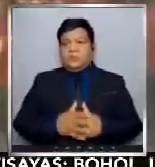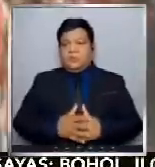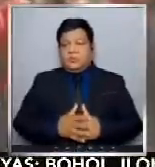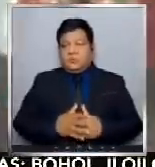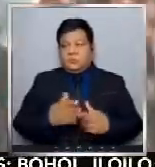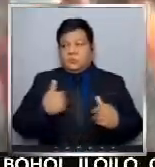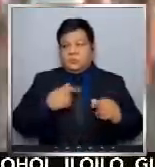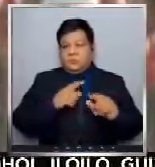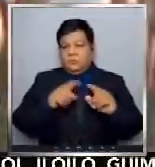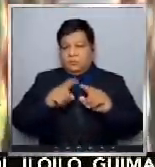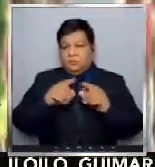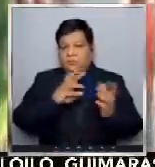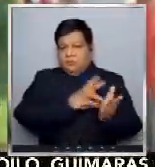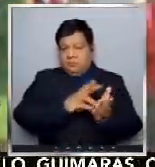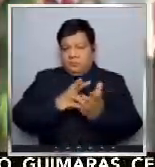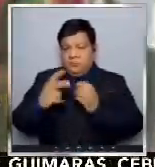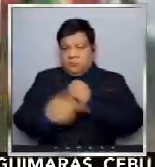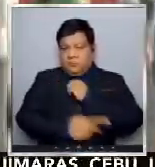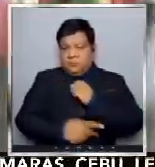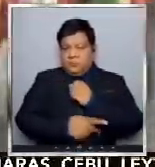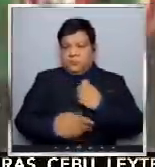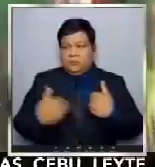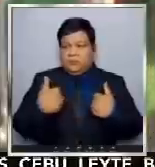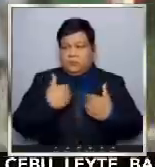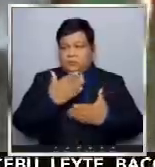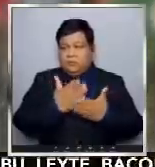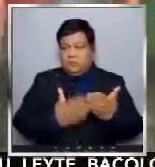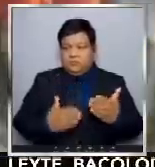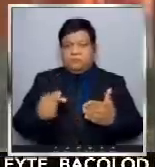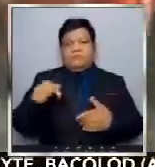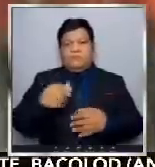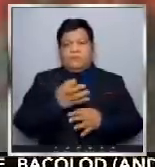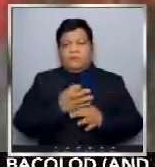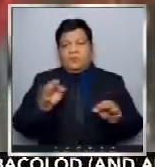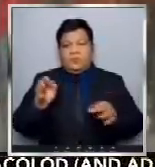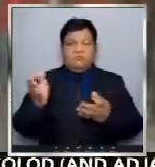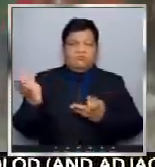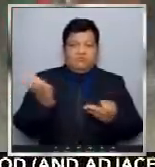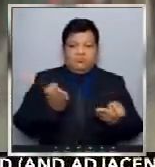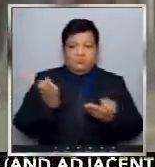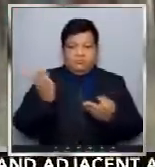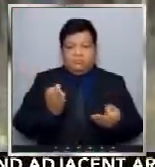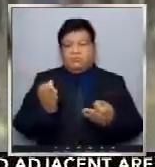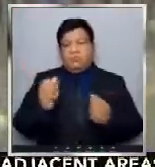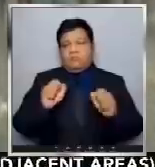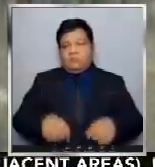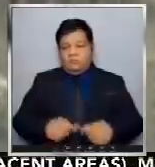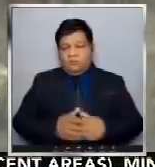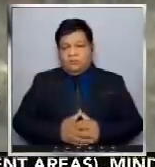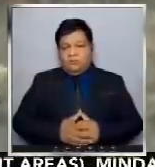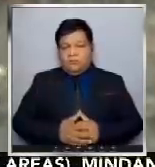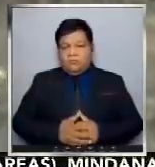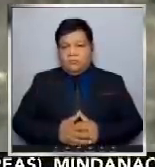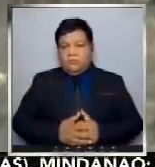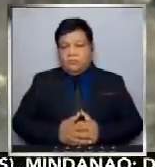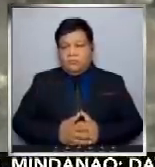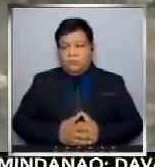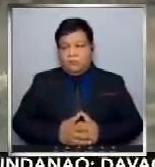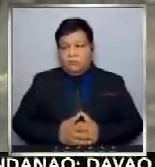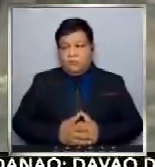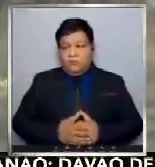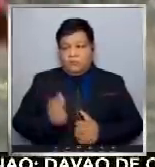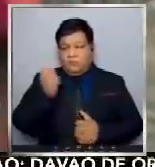pa lang ang umaakyat sa stage. Hindi pa rin lumalabas sa ngayon dito ang magtandem na Bongbong Marcos at Sara Duterte. Mahigpit ang seguridad